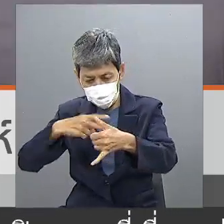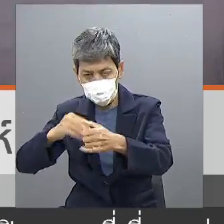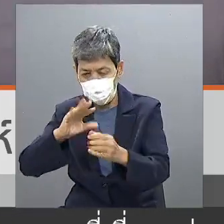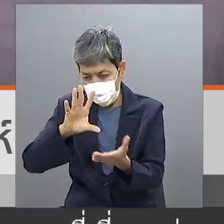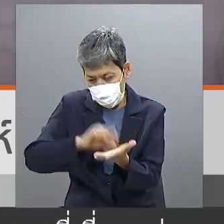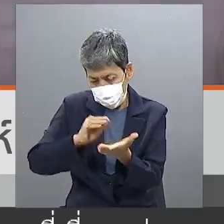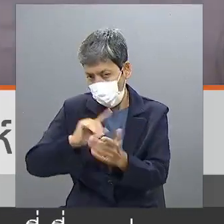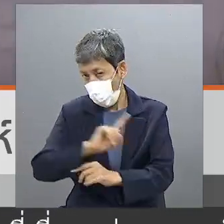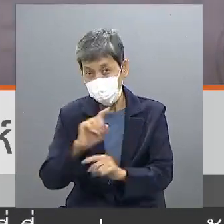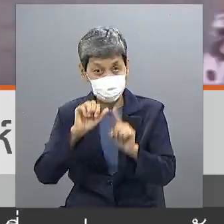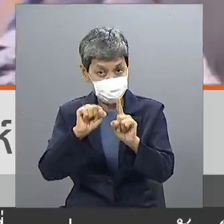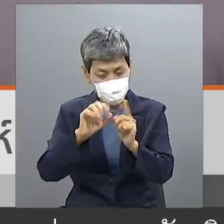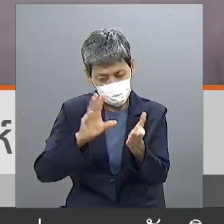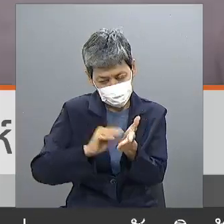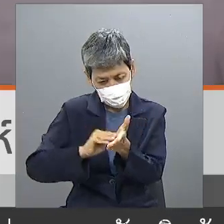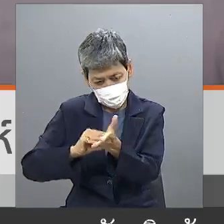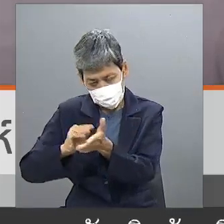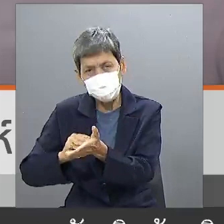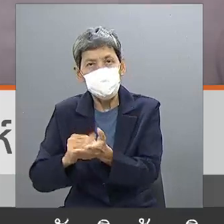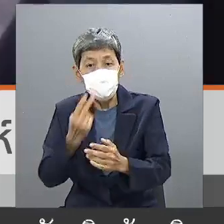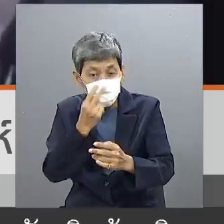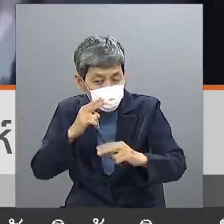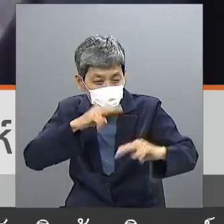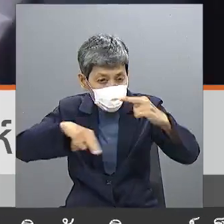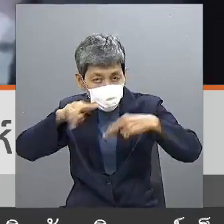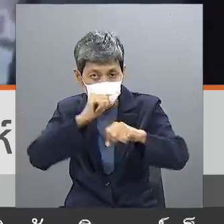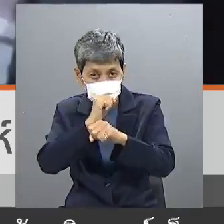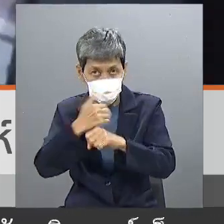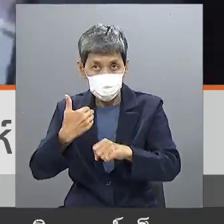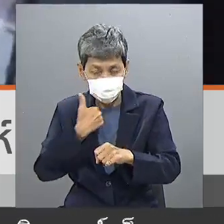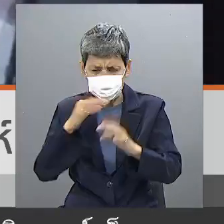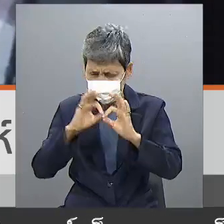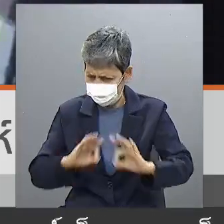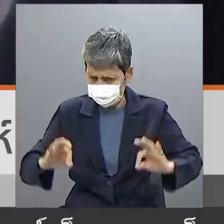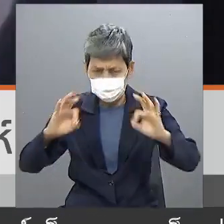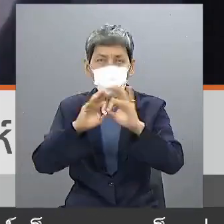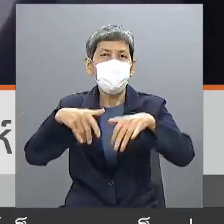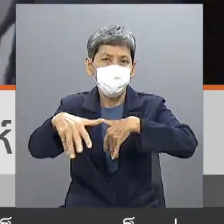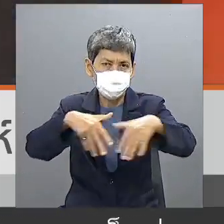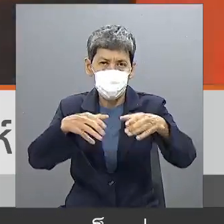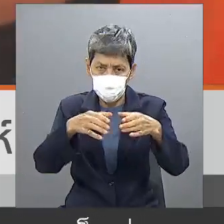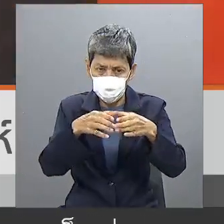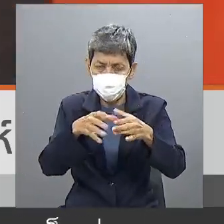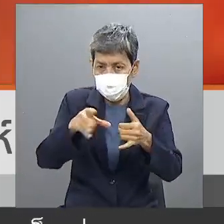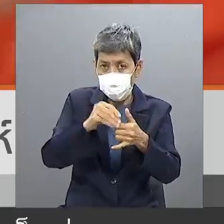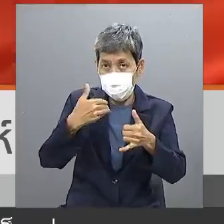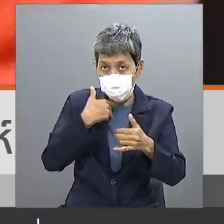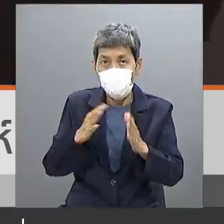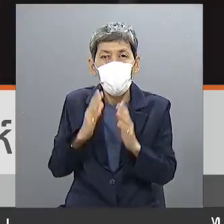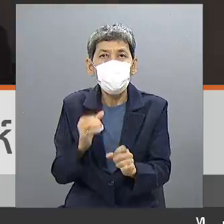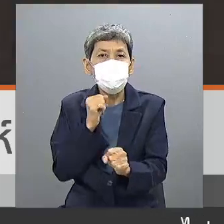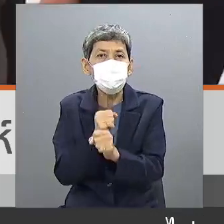100,000 ตัวอย่างโดยการตรวจคัดกรองโรคจะให้ความสำคัญกับประชาชนกลุ่มเสี่ยงรวมถึงพนักงานในเขตอุตสาห